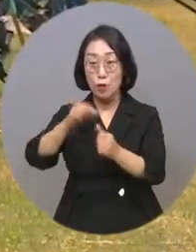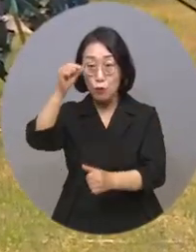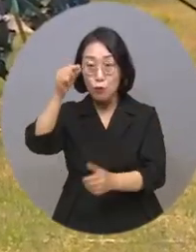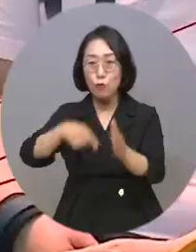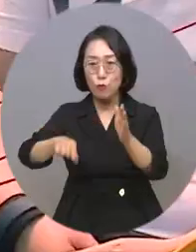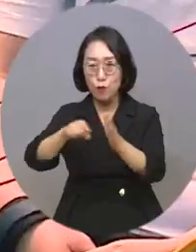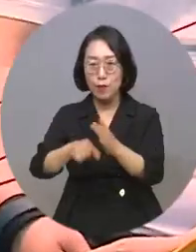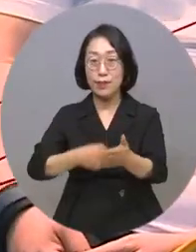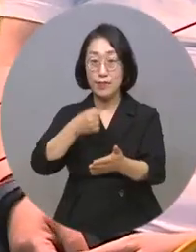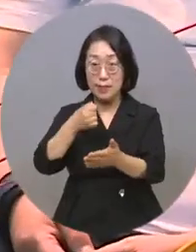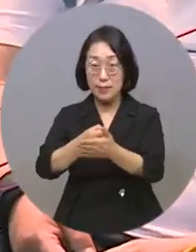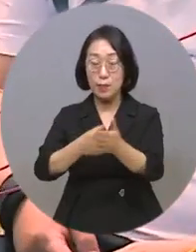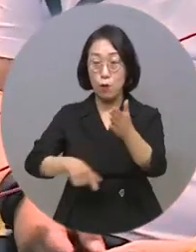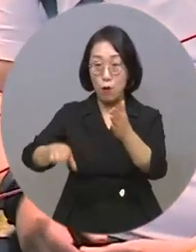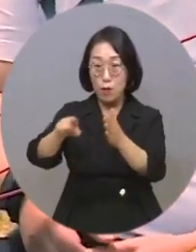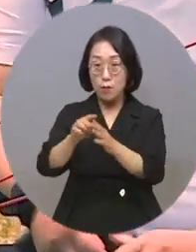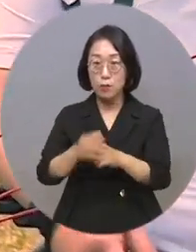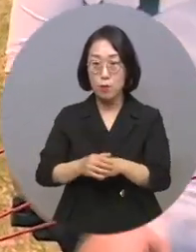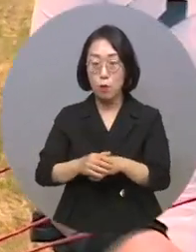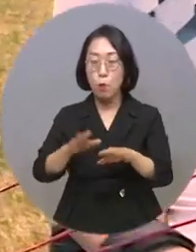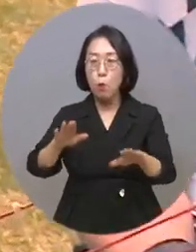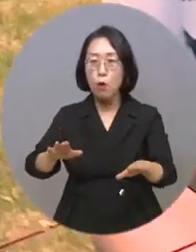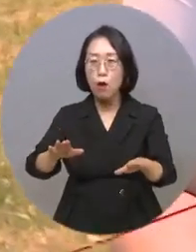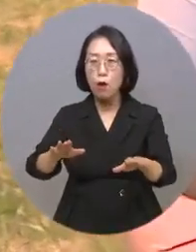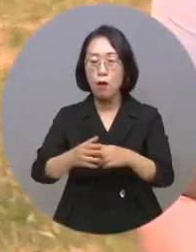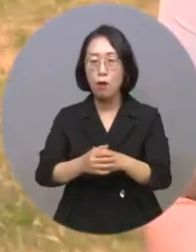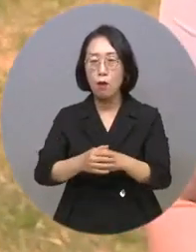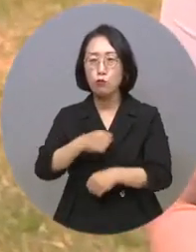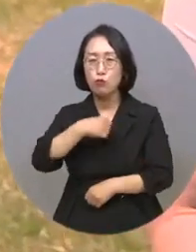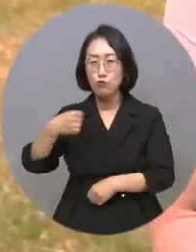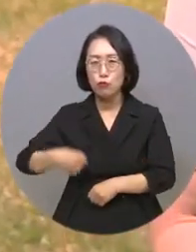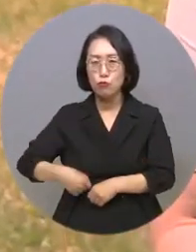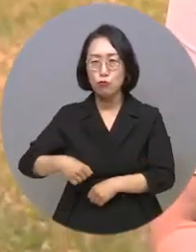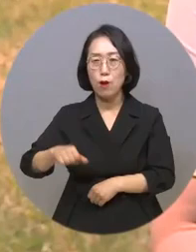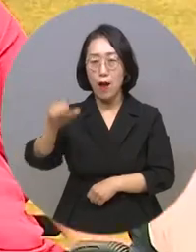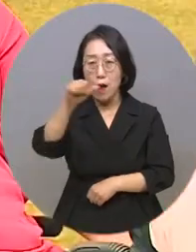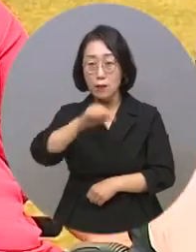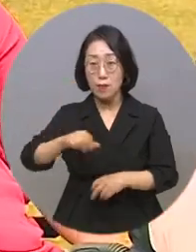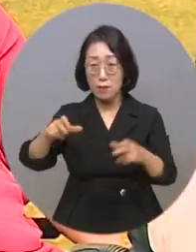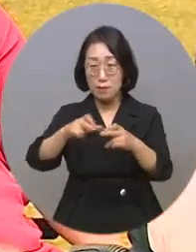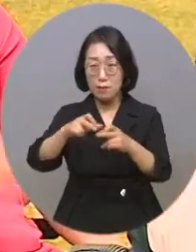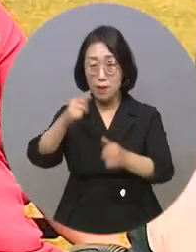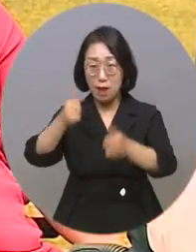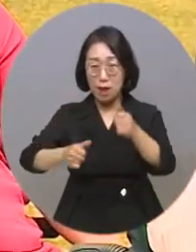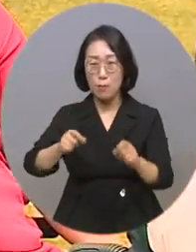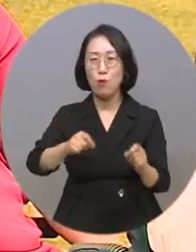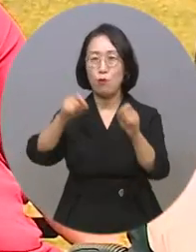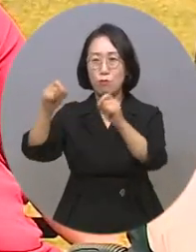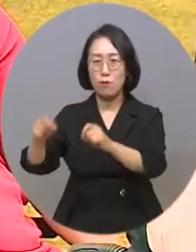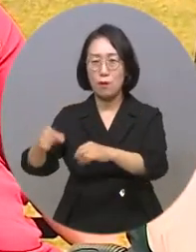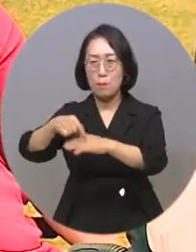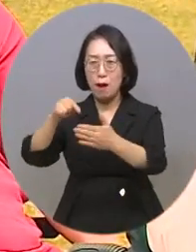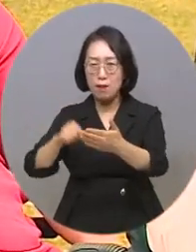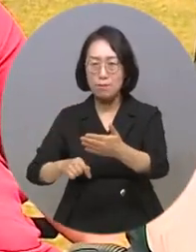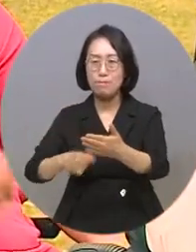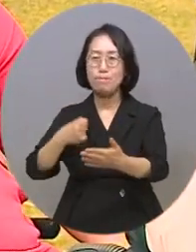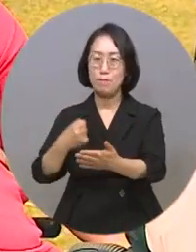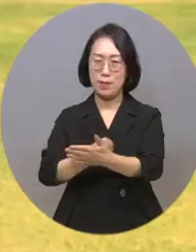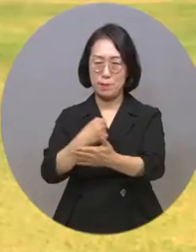의지를 밝히는 한편 올해 개최 예정이었던 항저우 장애인 아시아 경기대회 연기에 대한 아쉬움을